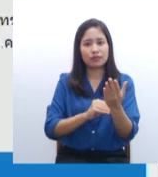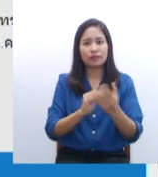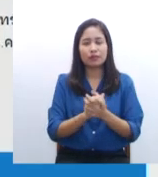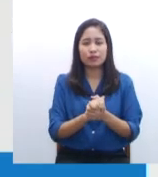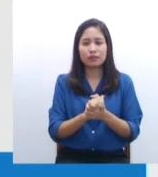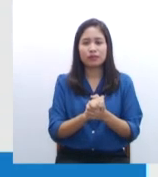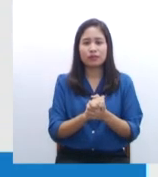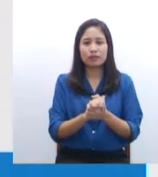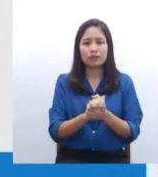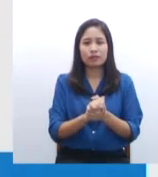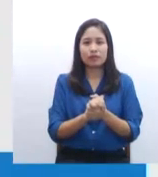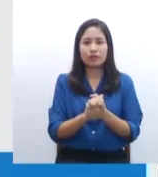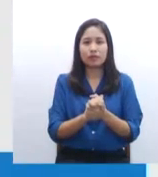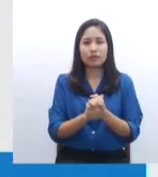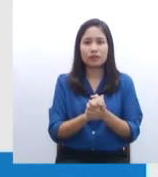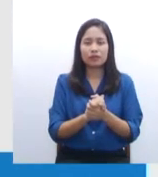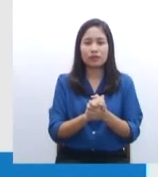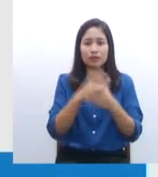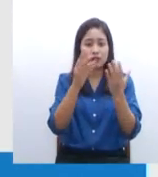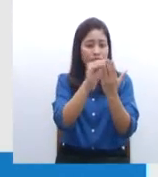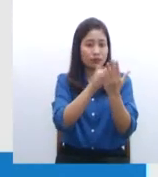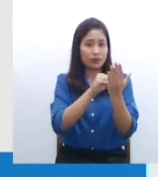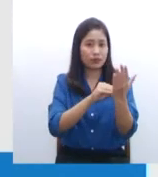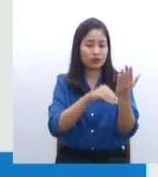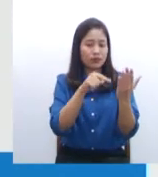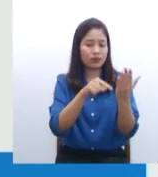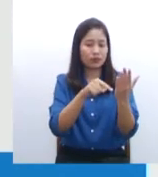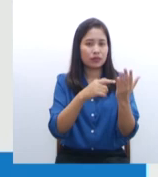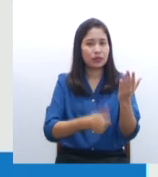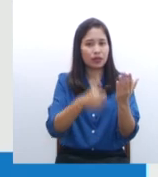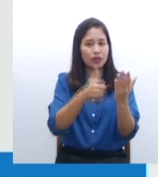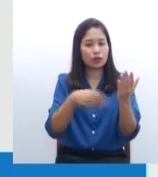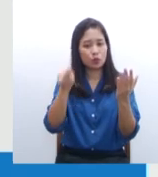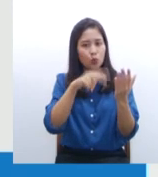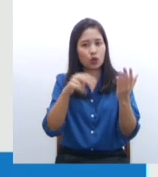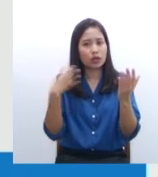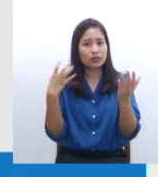ผู้รับการตรวจราชการบันทึกการปฏิบัติจากการได้รับการตรวจราชการ